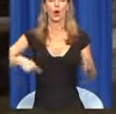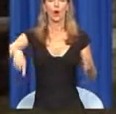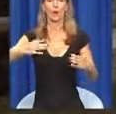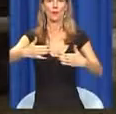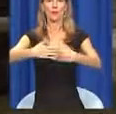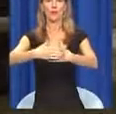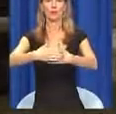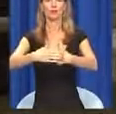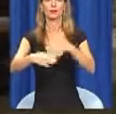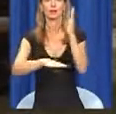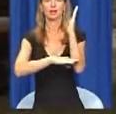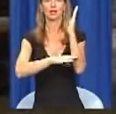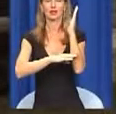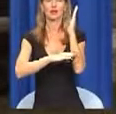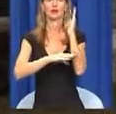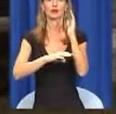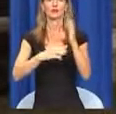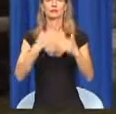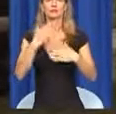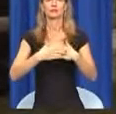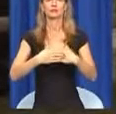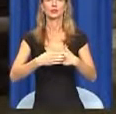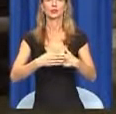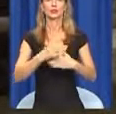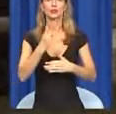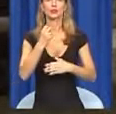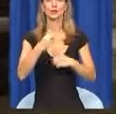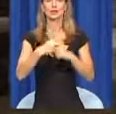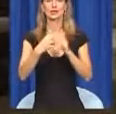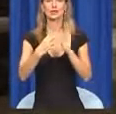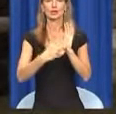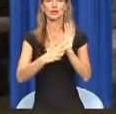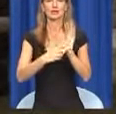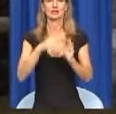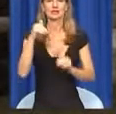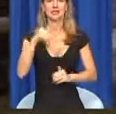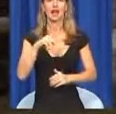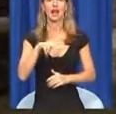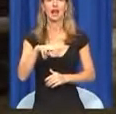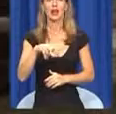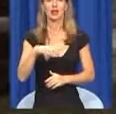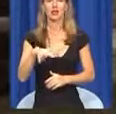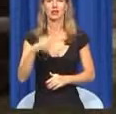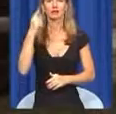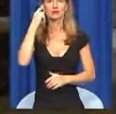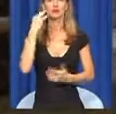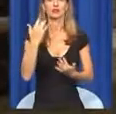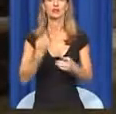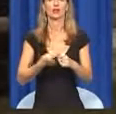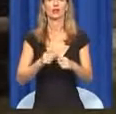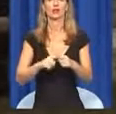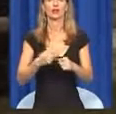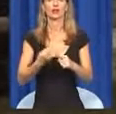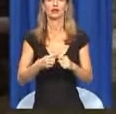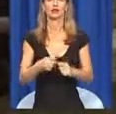може вміститися в його стовбурі, близько 117 тисяч літрів. Знаєш, скільки це? Уяви собі,